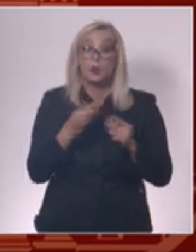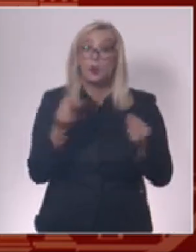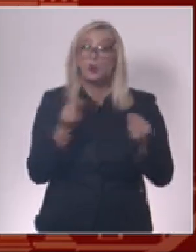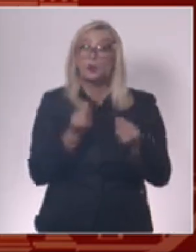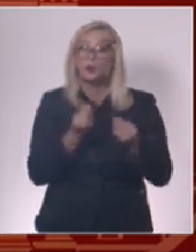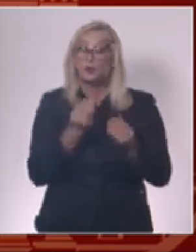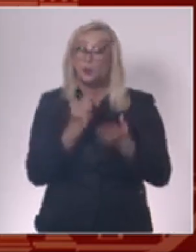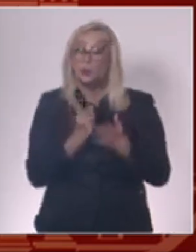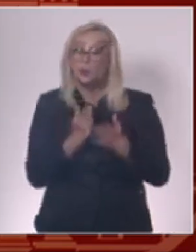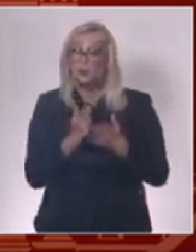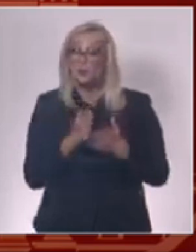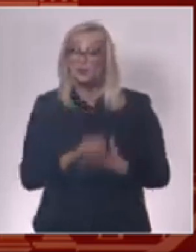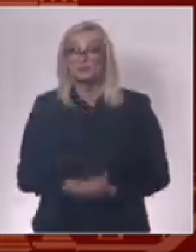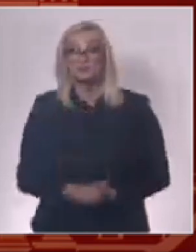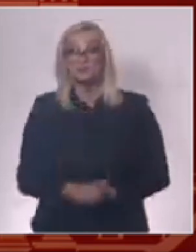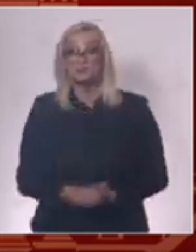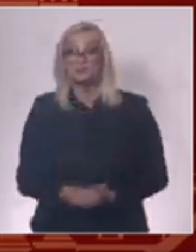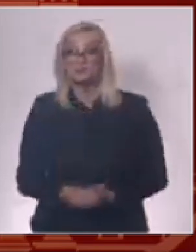бев